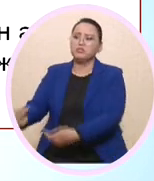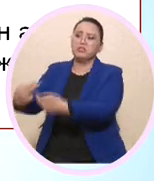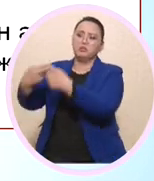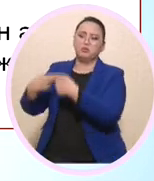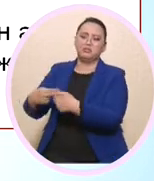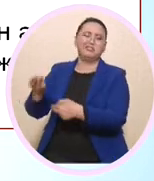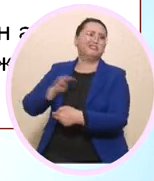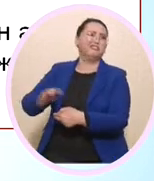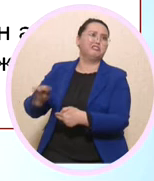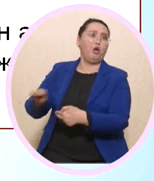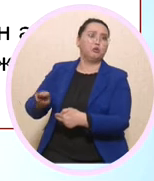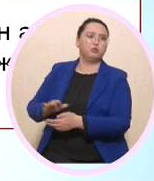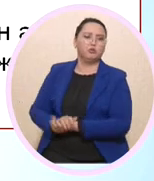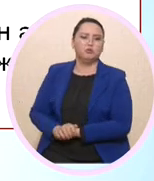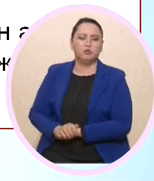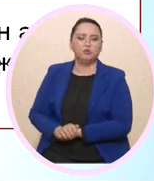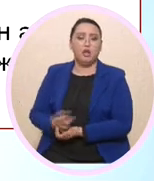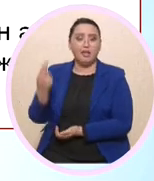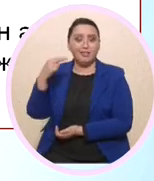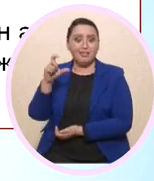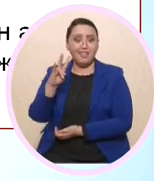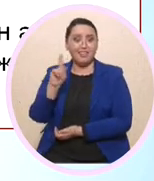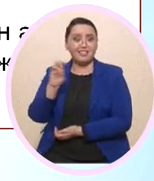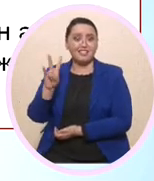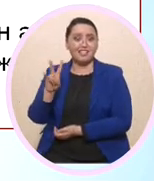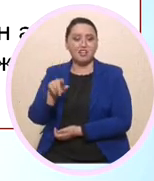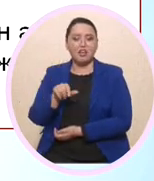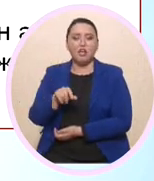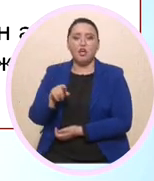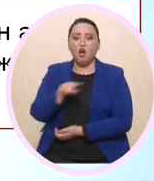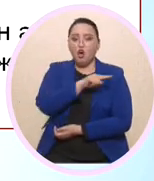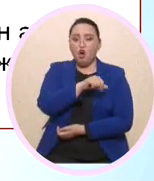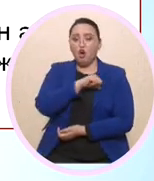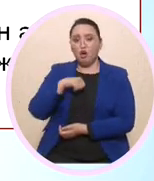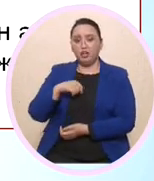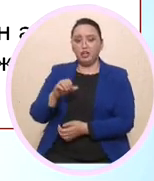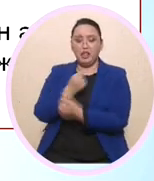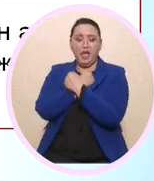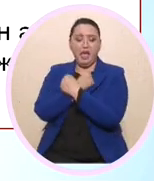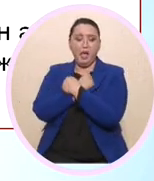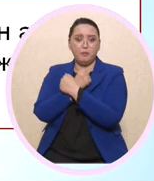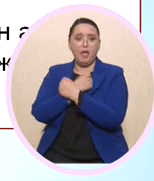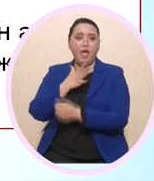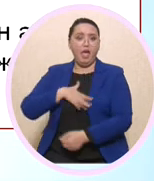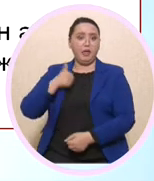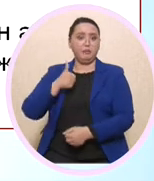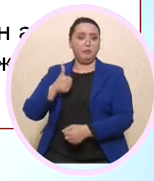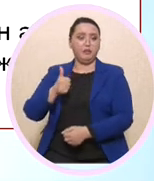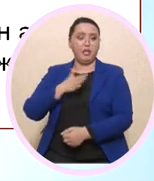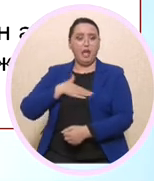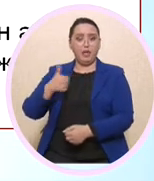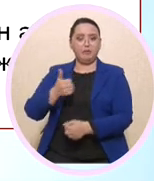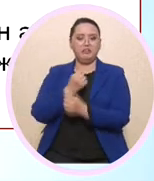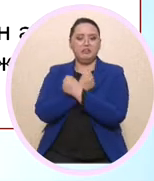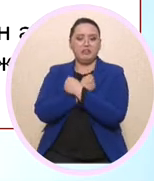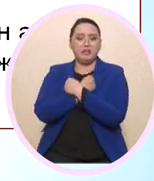Динзэн өвгөн айн насыг нь аварсан. Гэтэл хариу үзүүлэхгүй байна, тийм ээ?